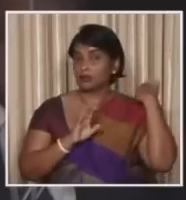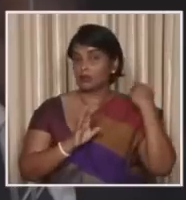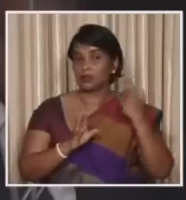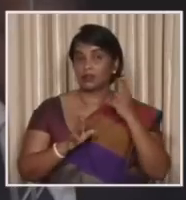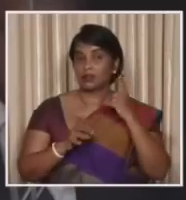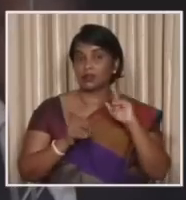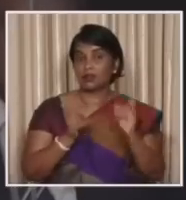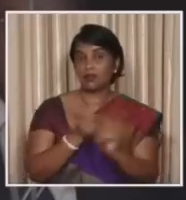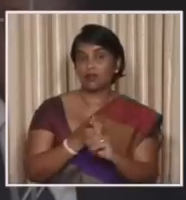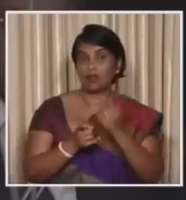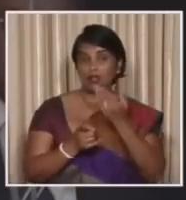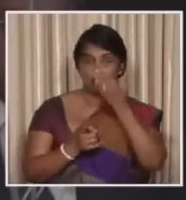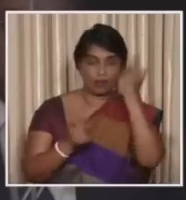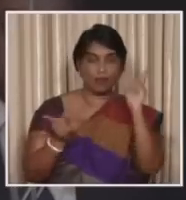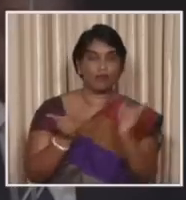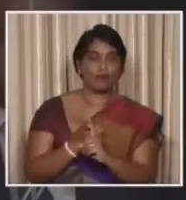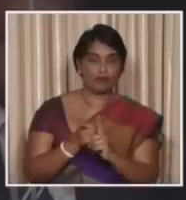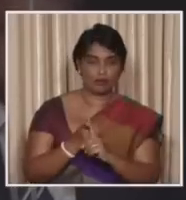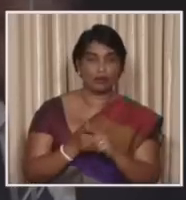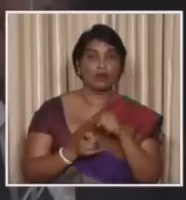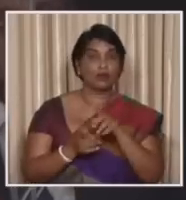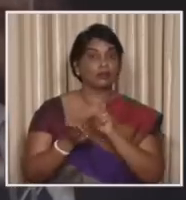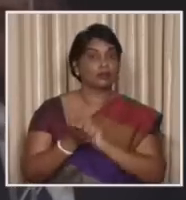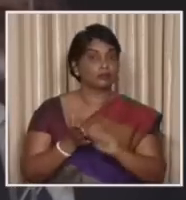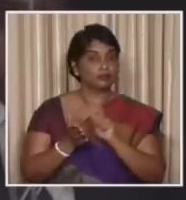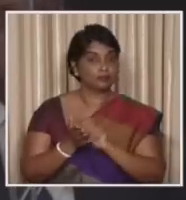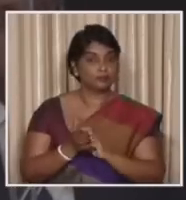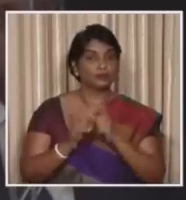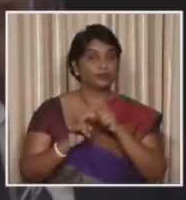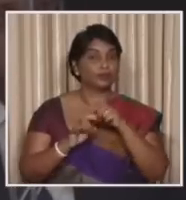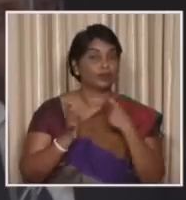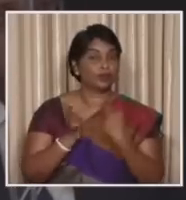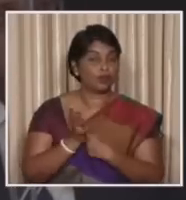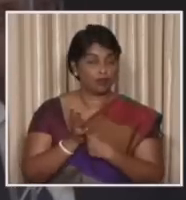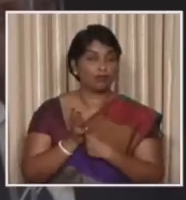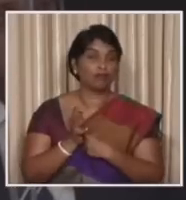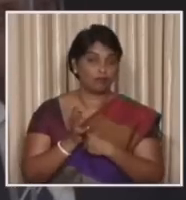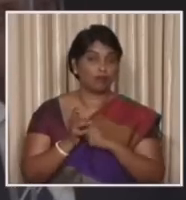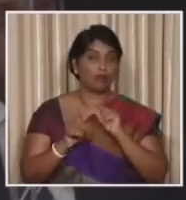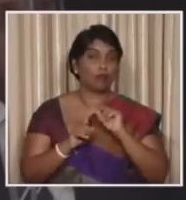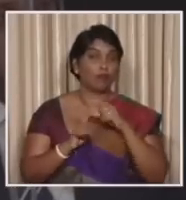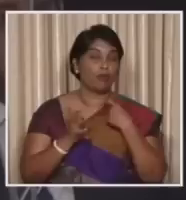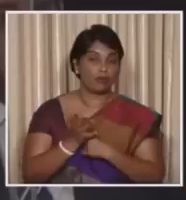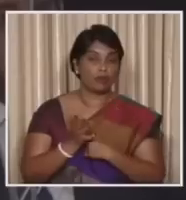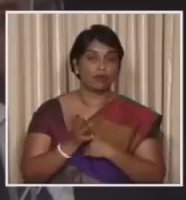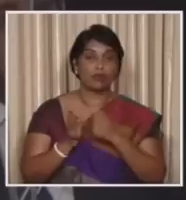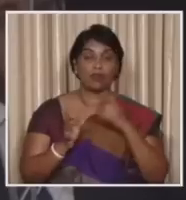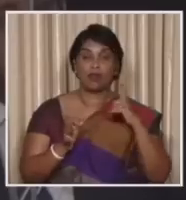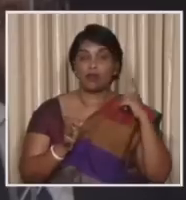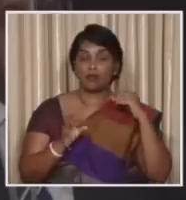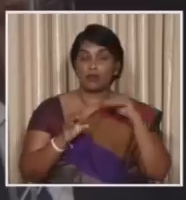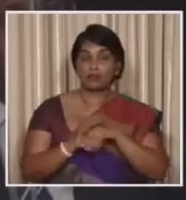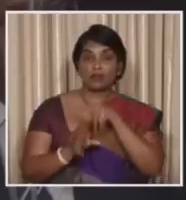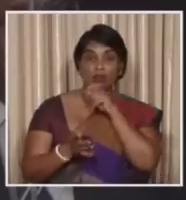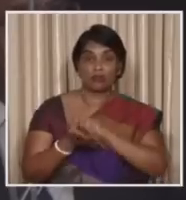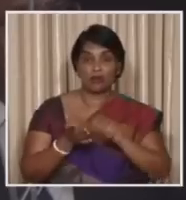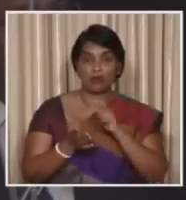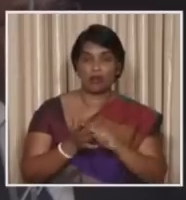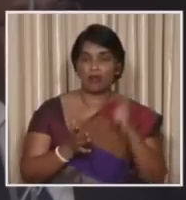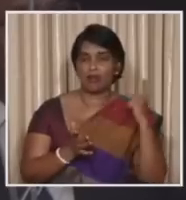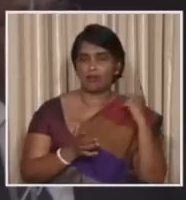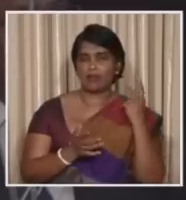4 වෙනි ඊළාම් යුද්ධය ගැන. මේක ලියලා තියෙන්නේ මහාචාර්යවරු කියලා තමයි කියන්නේ. හැබැයි හමුදාවේ ඉඳලා විශ්‍රාම ගියපු ජෙනරල්ලා